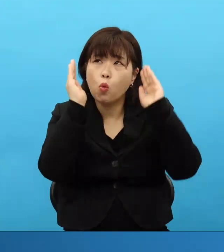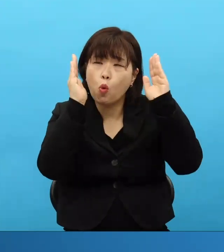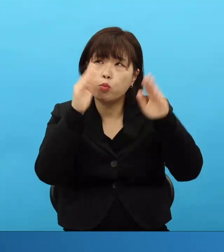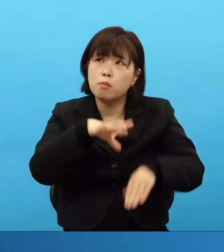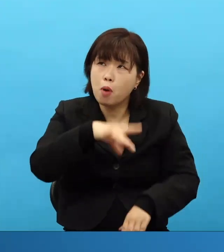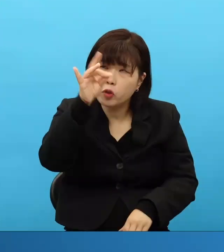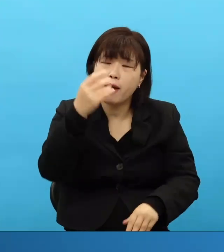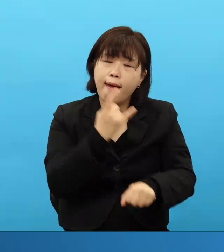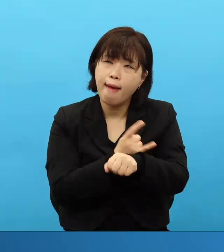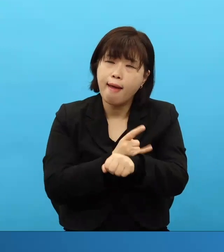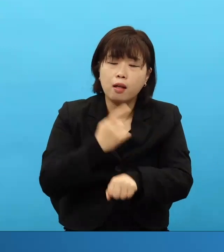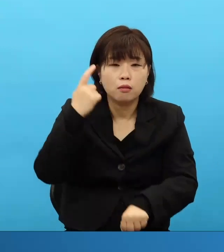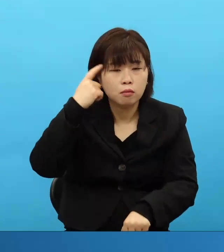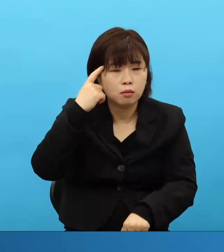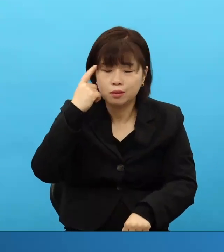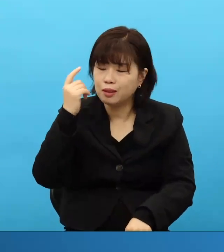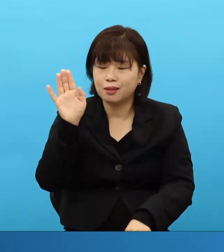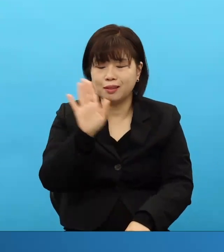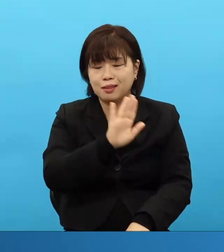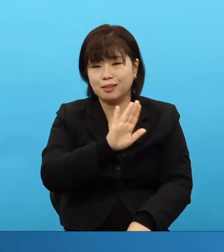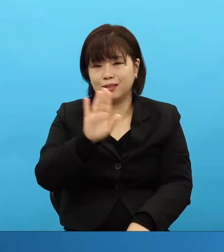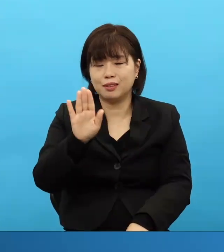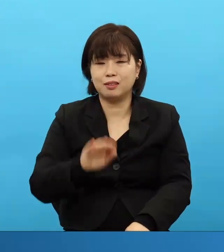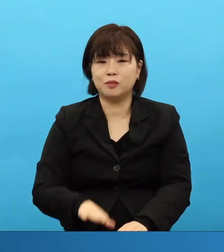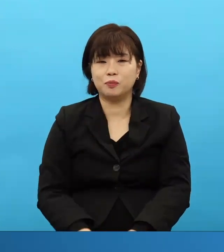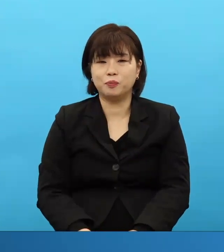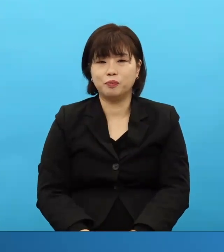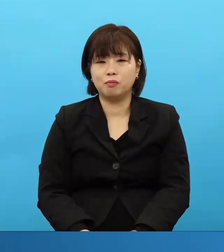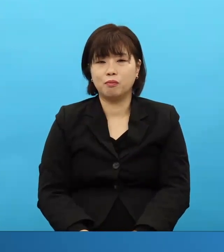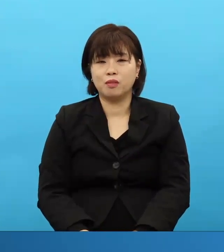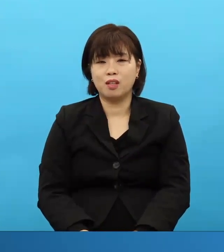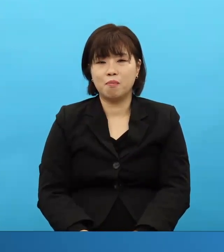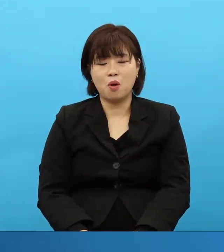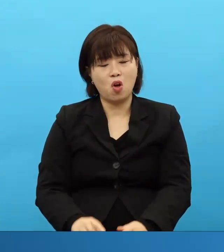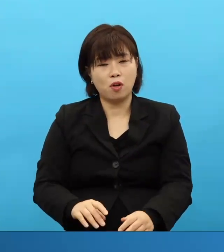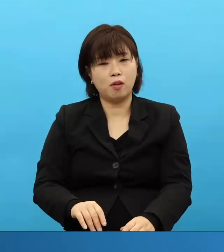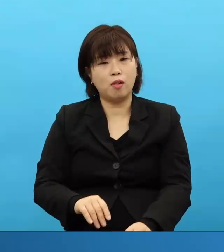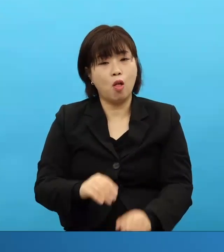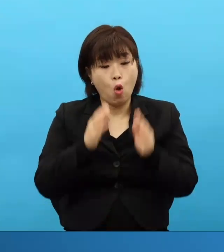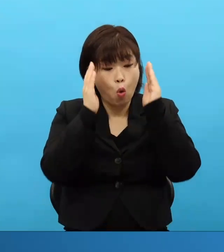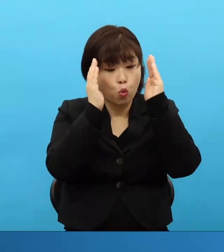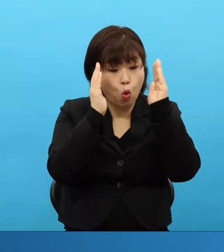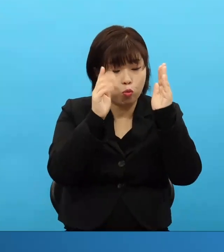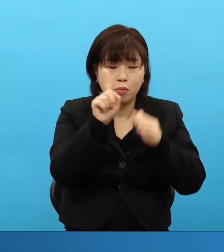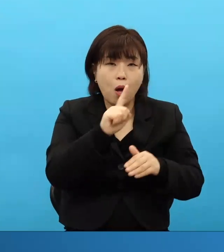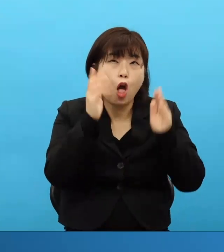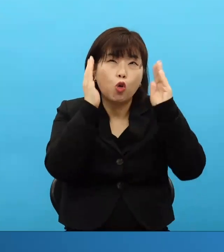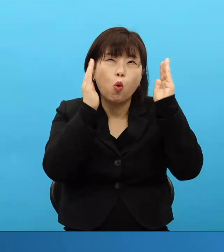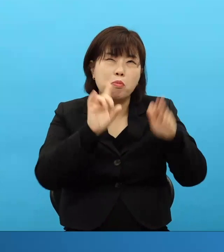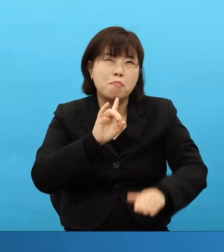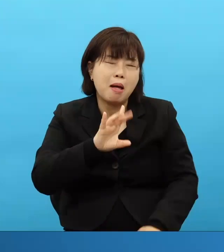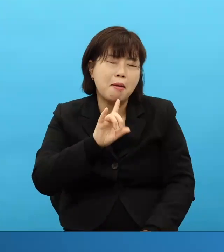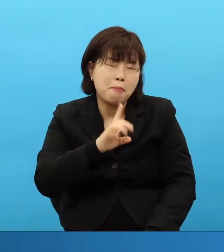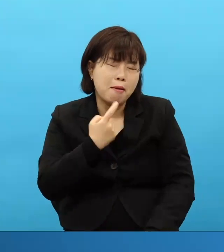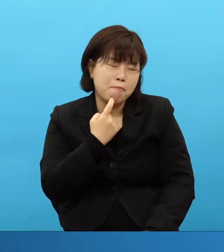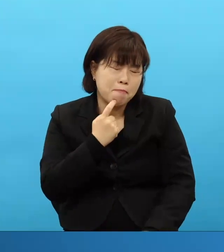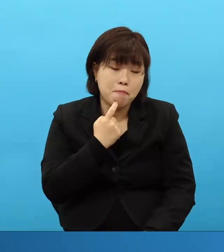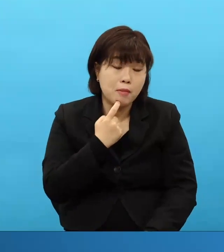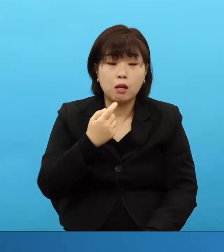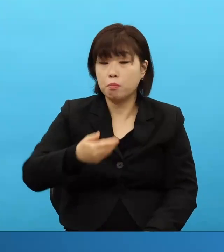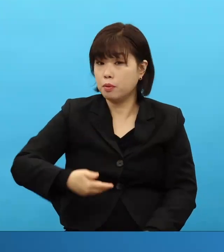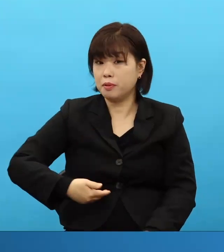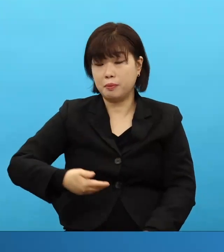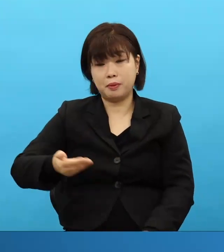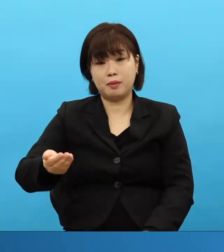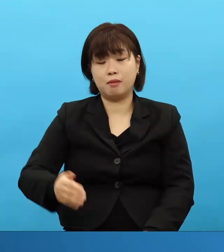거 있습니다. There's something better for you. 일부러 공부하지 말아 말은 아니지만은 다른 공부도 공부예요. I'm not saying that you should intentionally not study, but I'm saying there are different